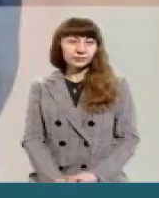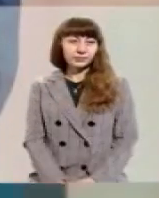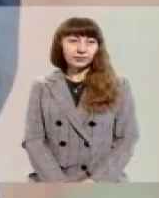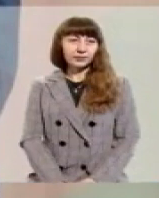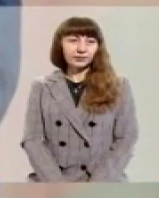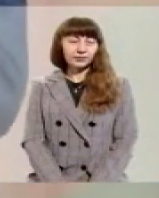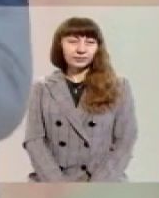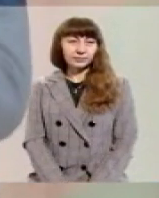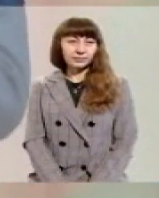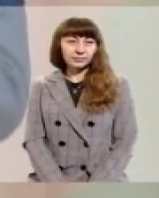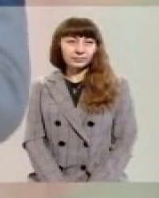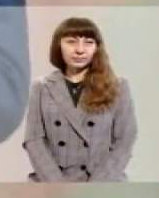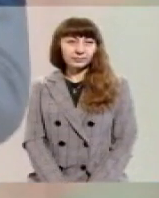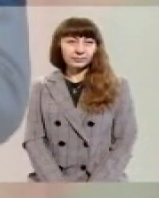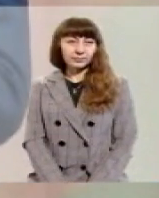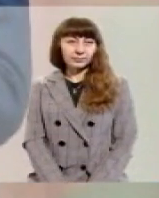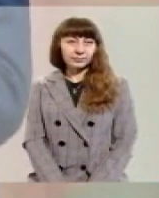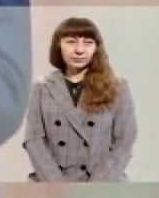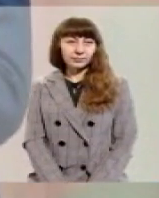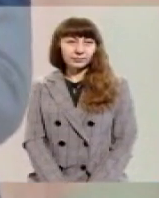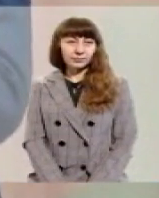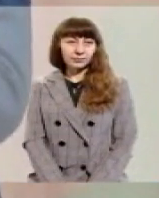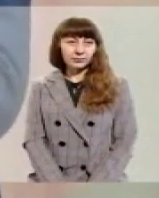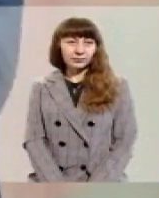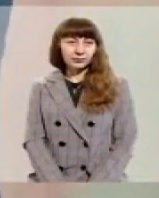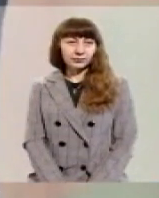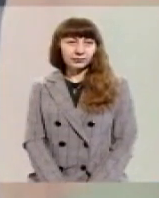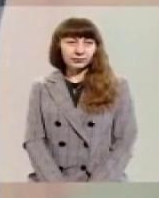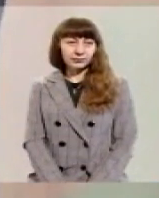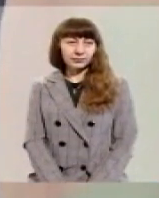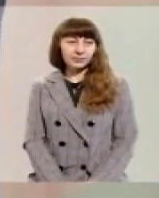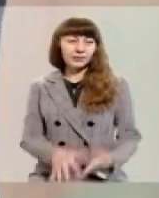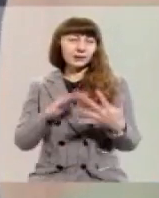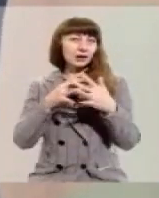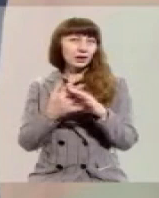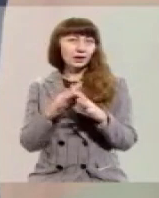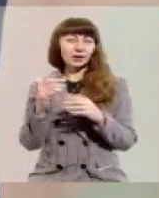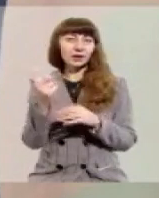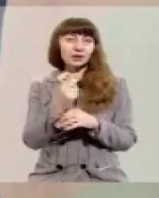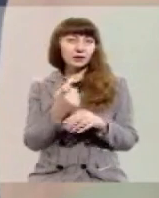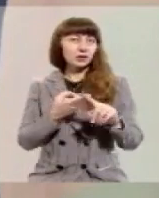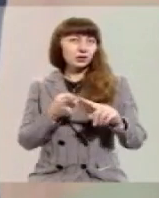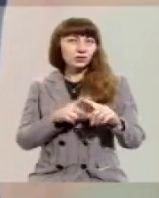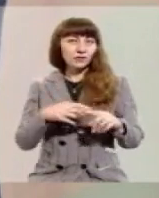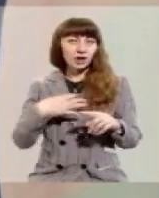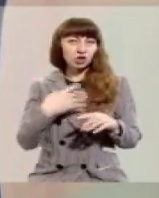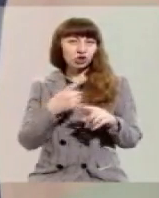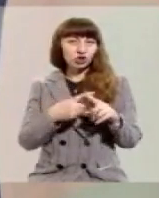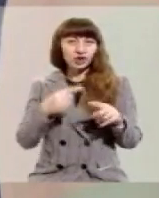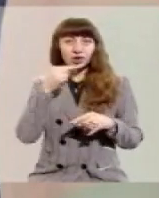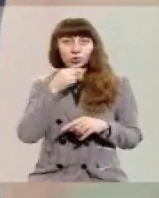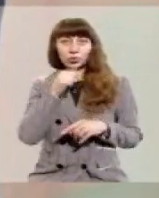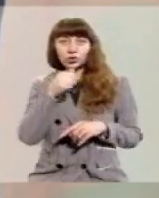праздник в этом году вы встречаете с достойными показателями. Ауыл шаруашылығы экономиканың негізгі бөлігі болып табылады. Соңғы